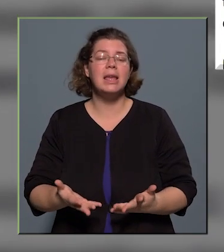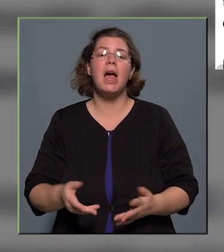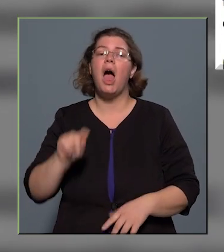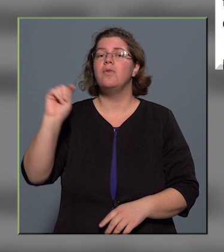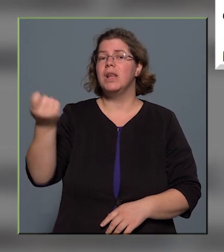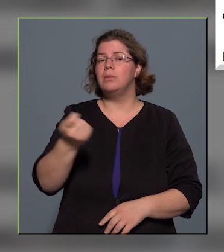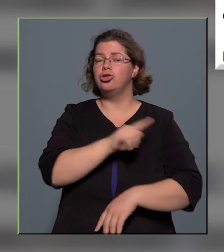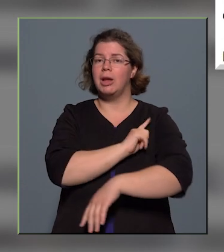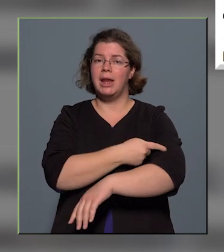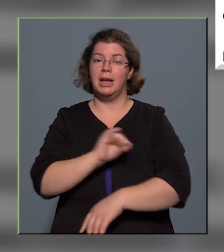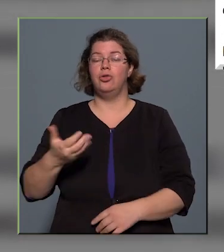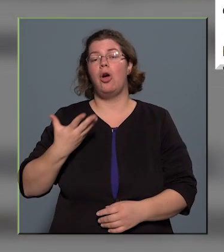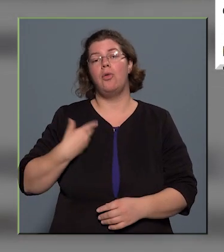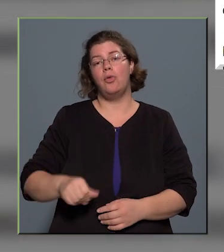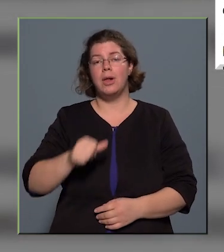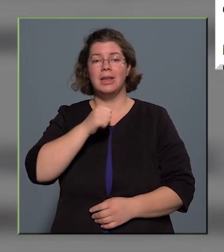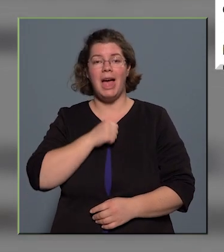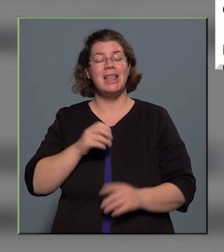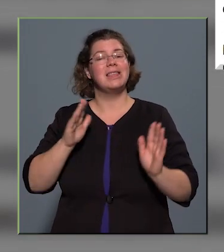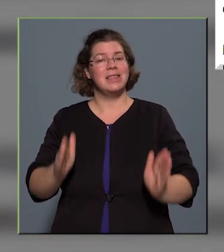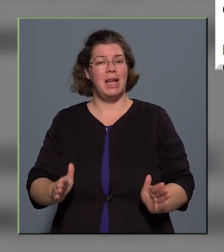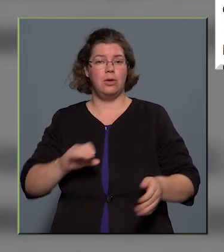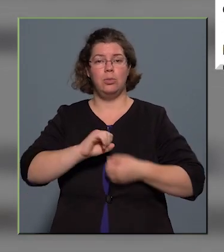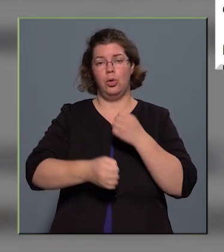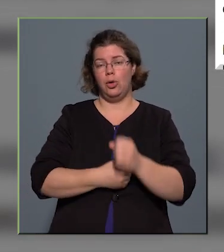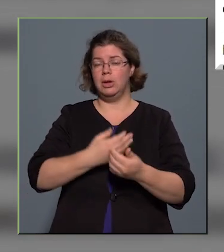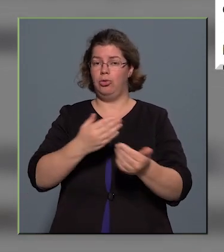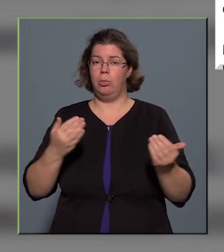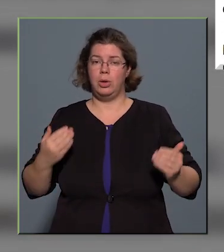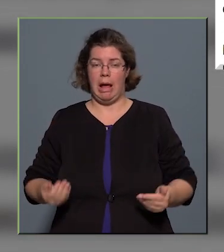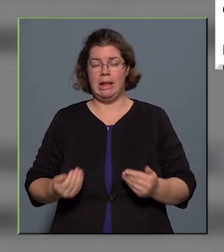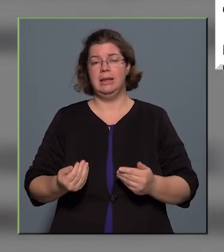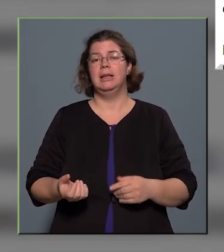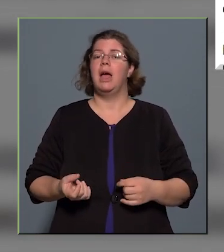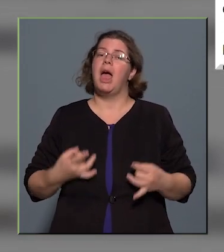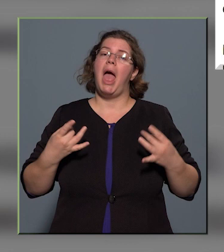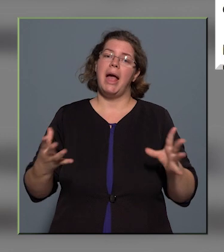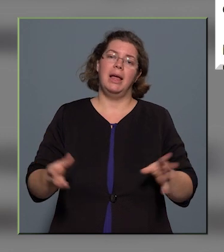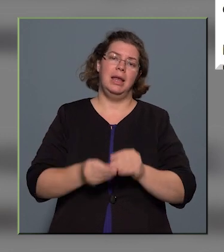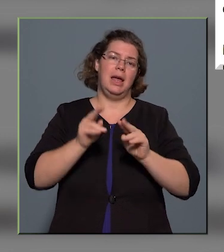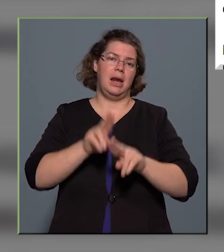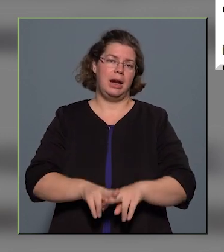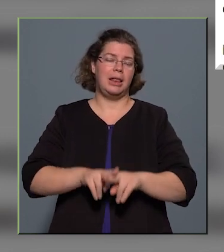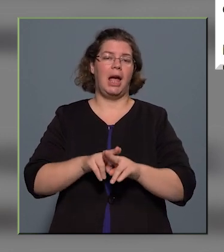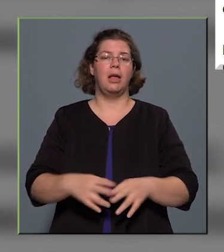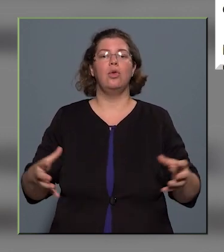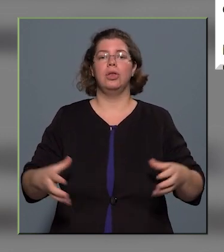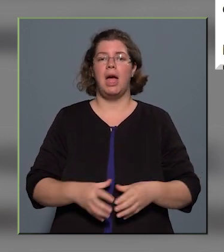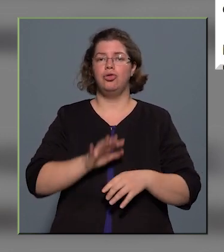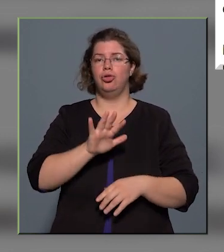villamosenergia és földgázszektor működési modelljét, az engedéllyel rendelkező